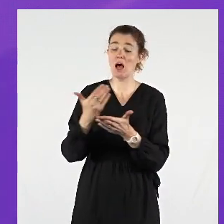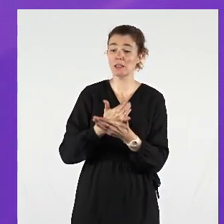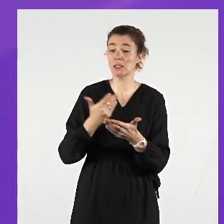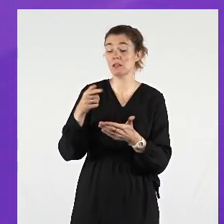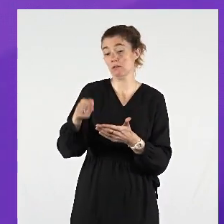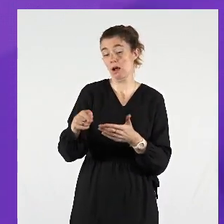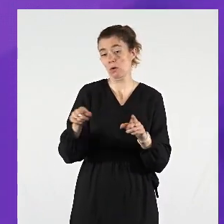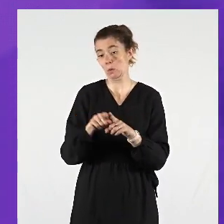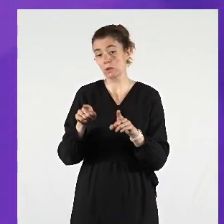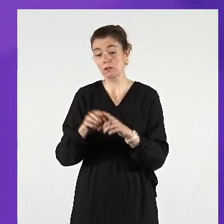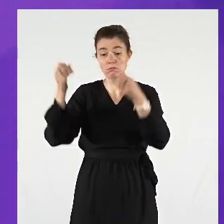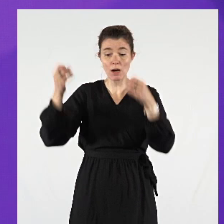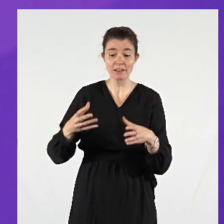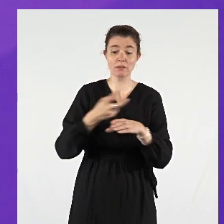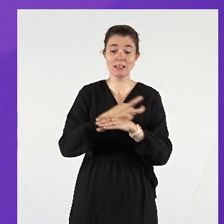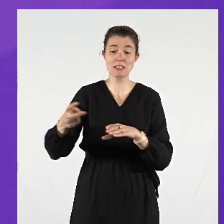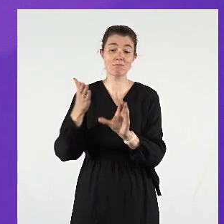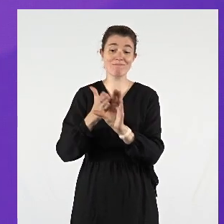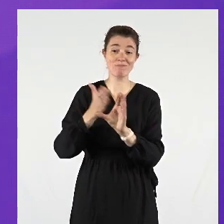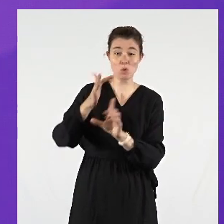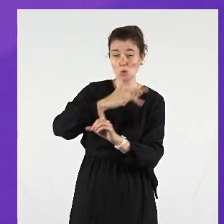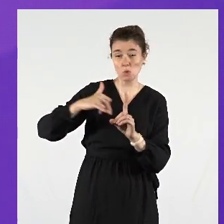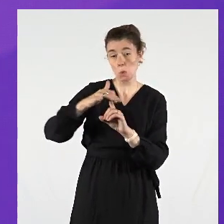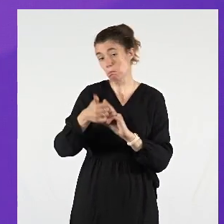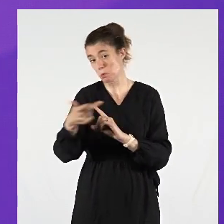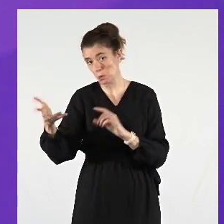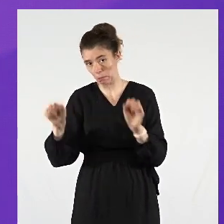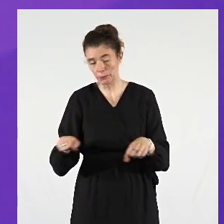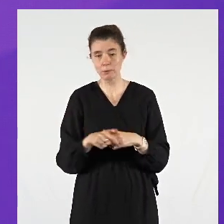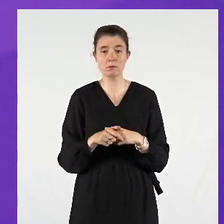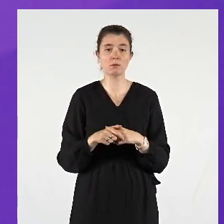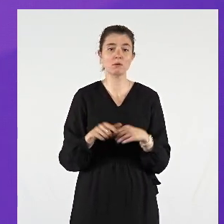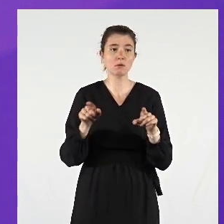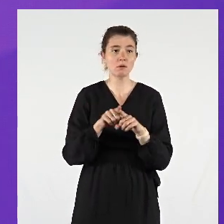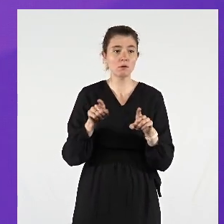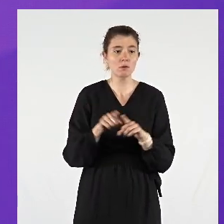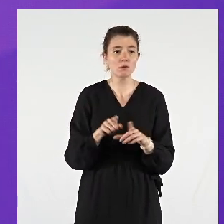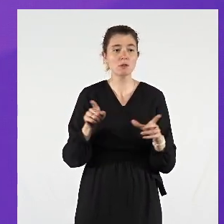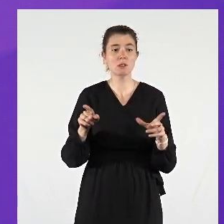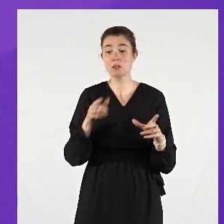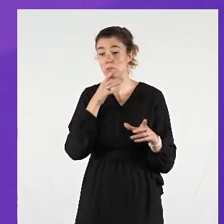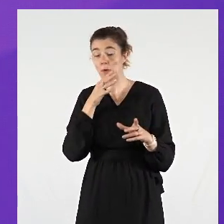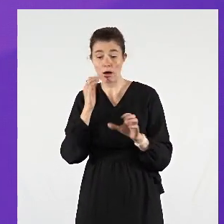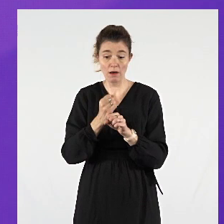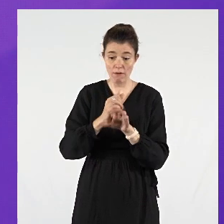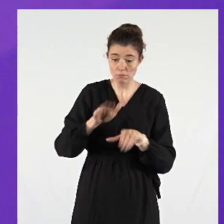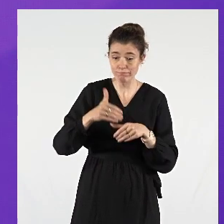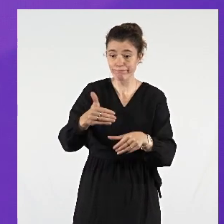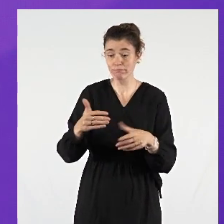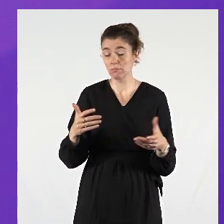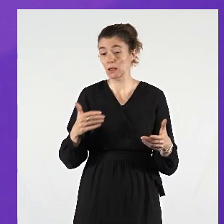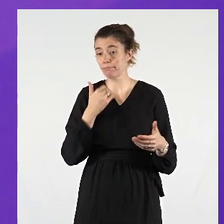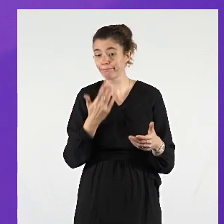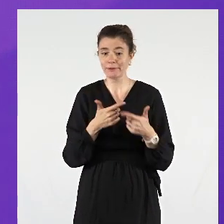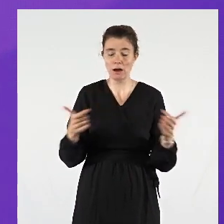nombre de facteurs de risques psychosociaux. Il y a aussi beaucoup de restrictions d'aptitude, d'inaptitude. Donc tout ça nous fait dire que